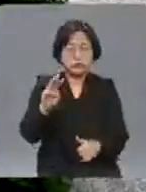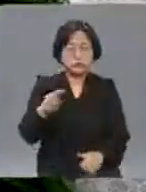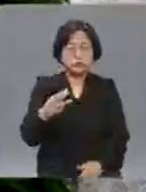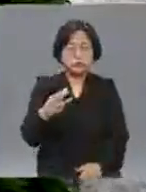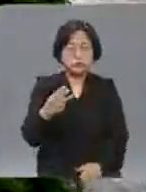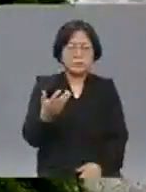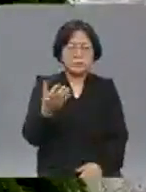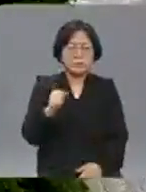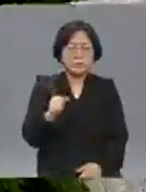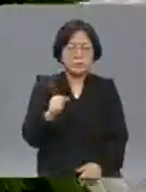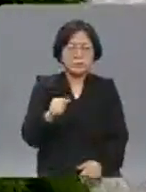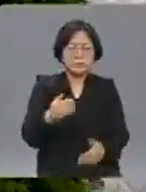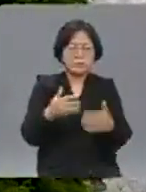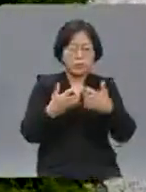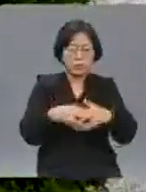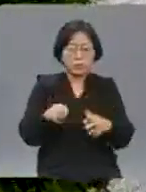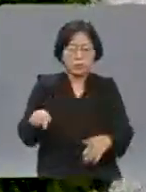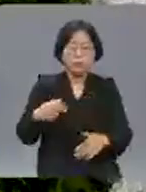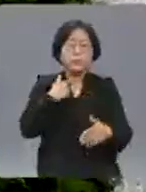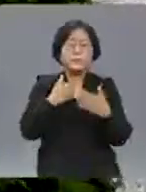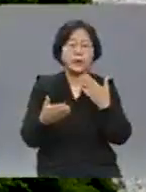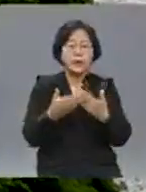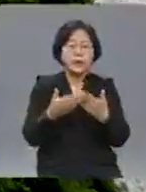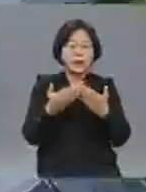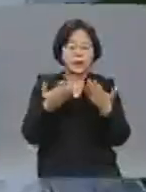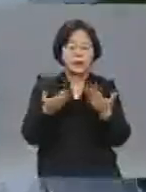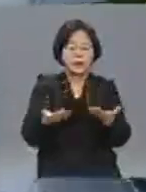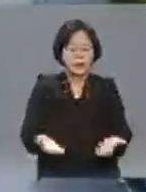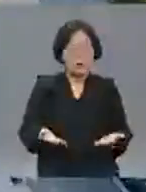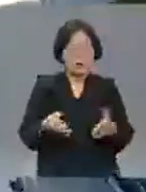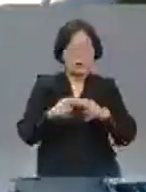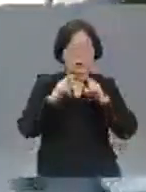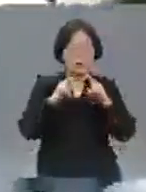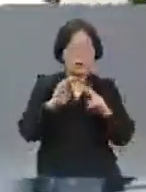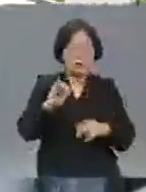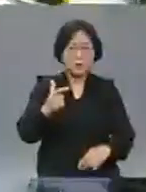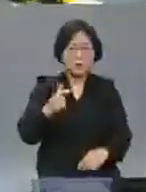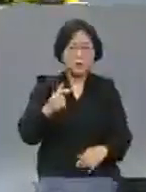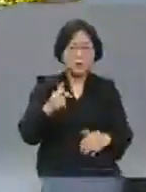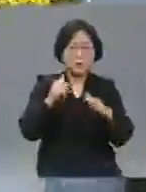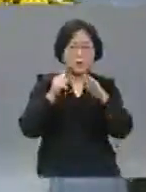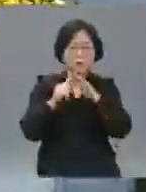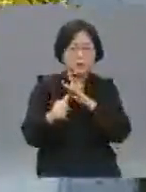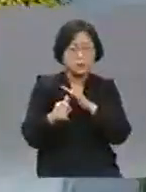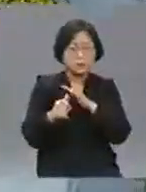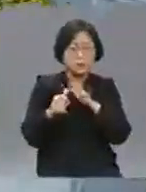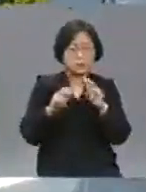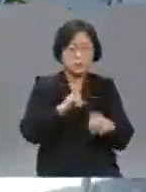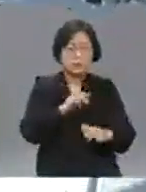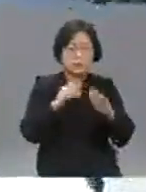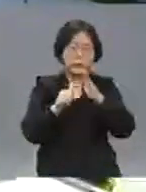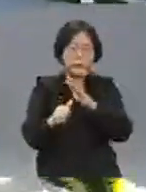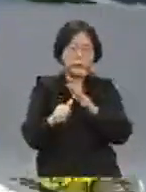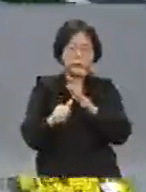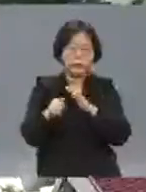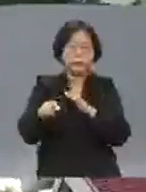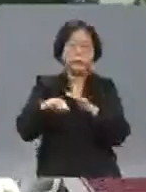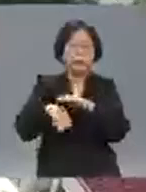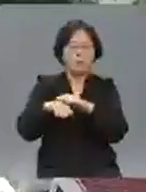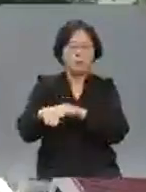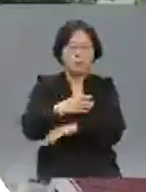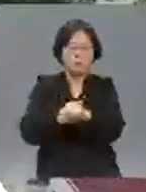원을 지원받아 공장 옆에 체험휴양시설을 만들었는데 임미란 의원이 대표를 지냈던 업체가 인테리어 공사를